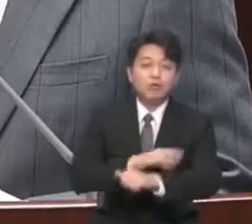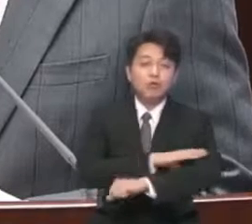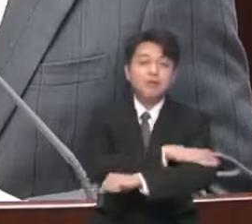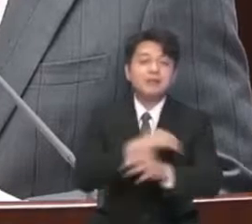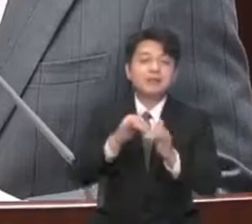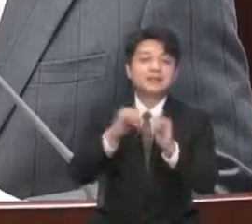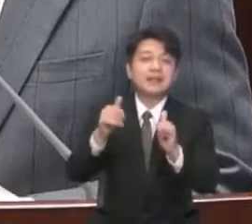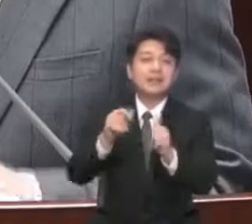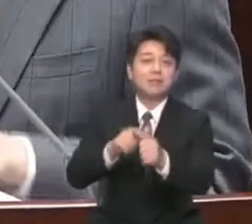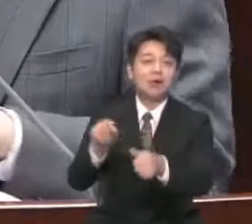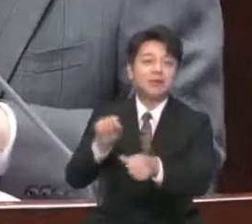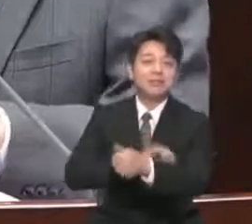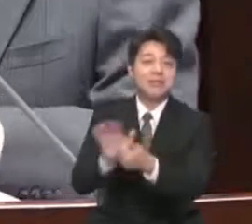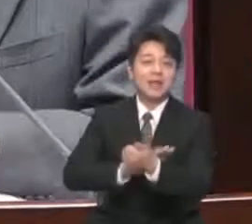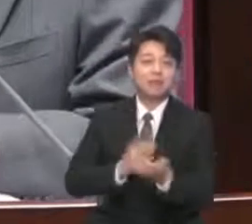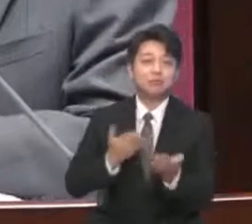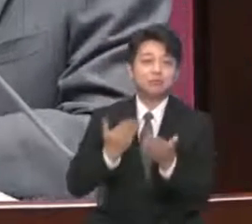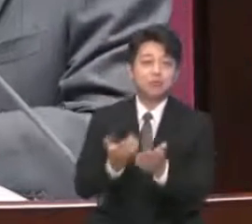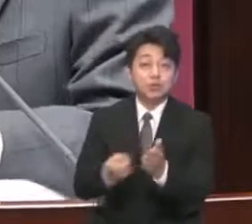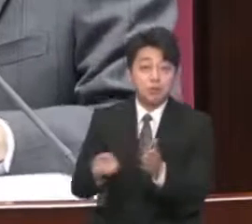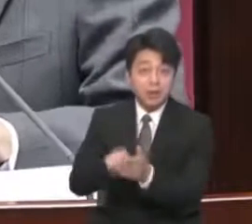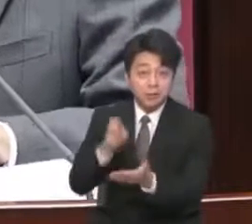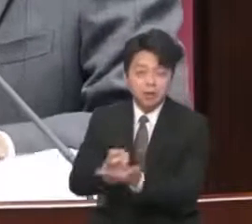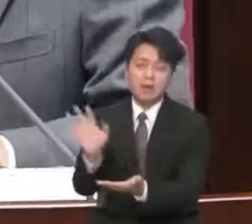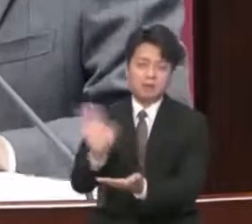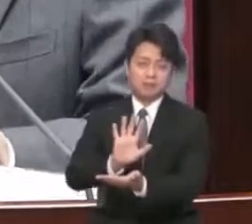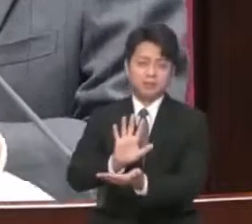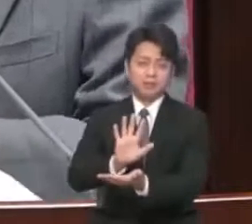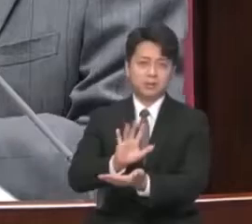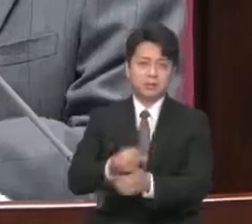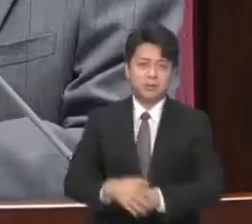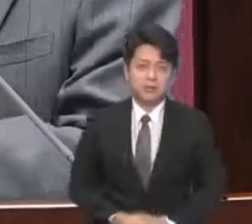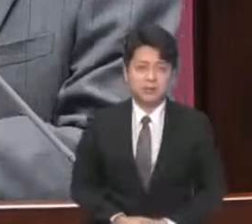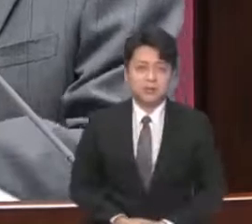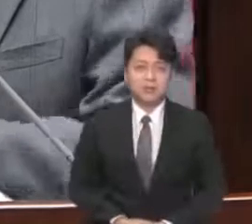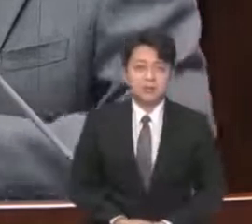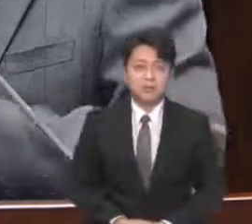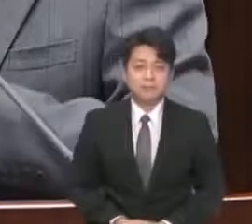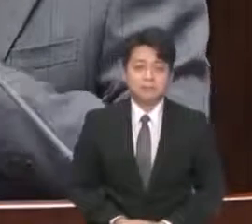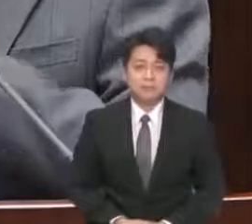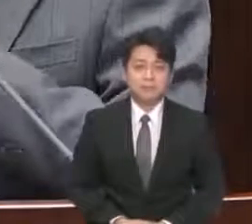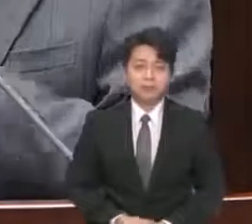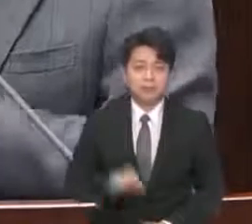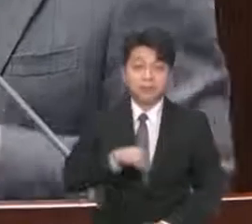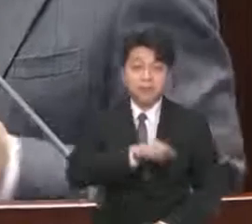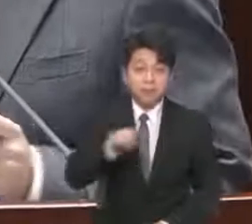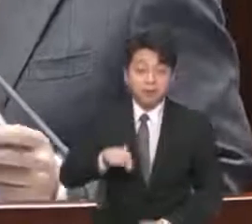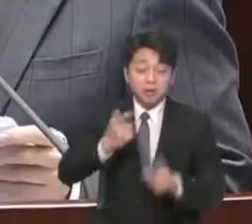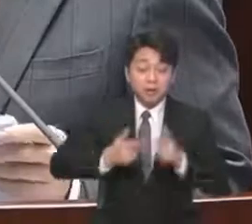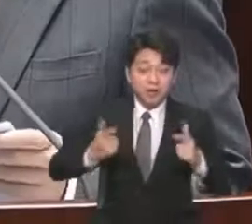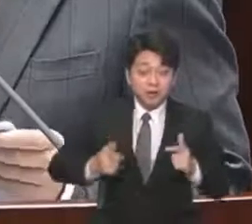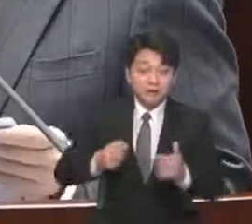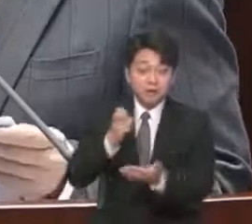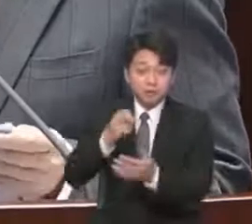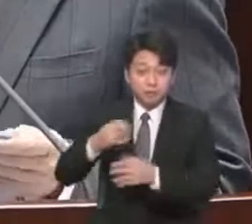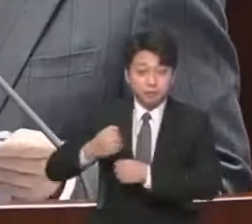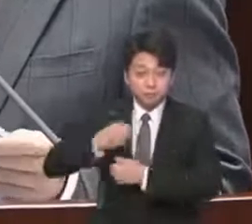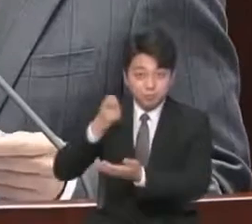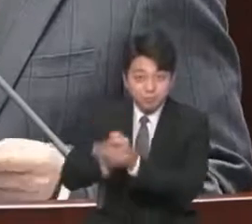개인에게 특혜를 주기 위해서 있는 규정과 훈령이 아닙니다. 그래서 그런 부분들이 우리 군에 헌신하고